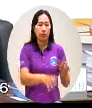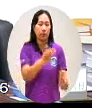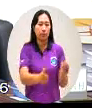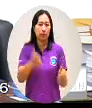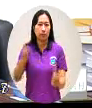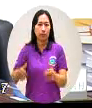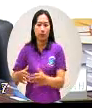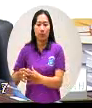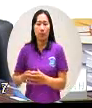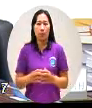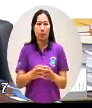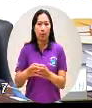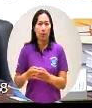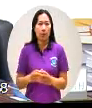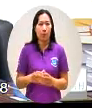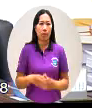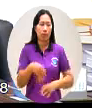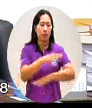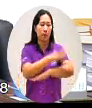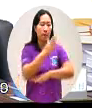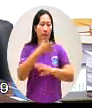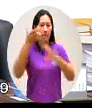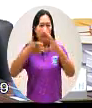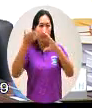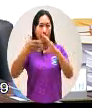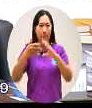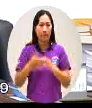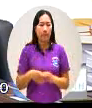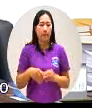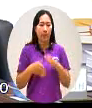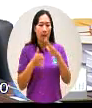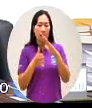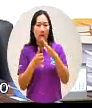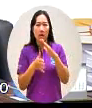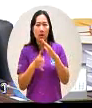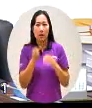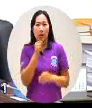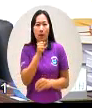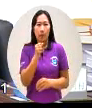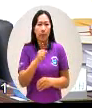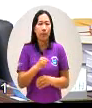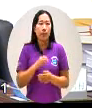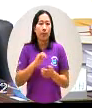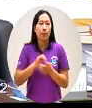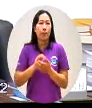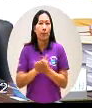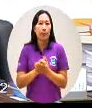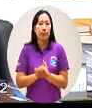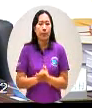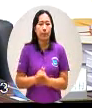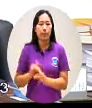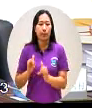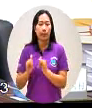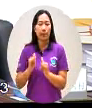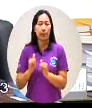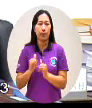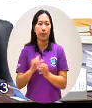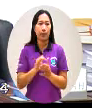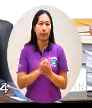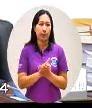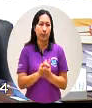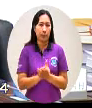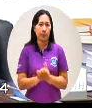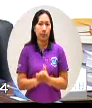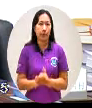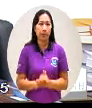团队、咱媒体鲁叔先生，关心事情推动的市民朋友，以及咱的